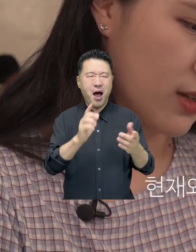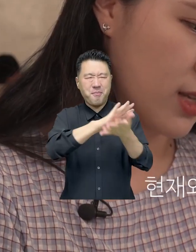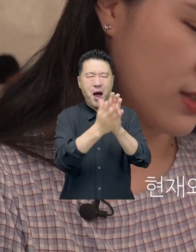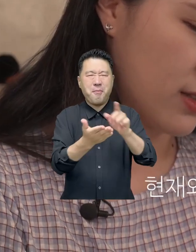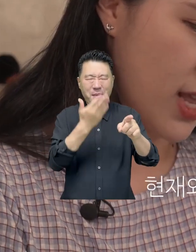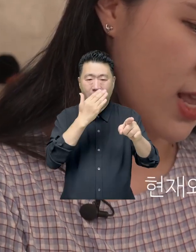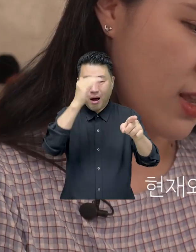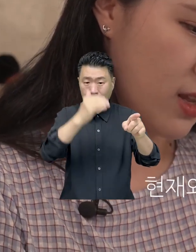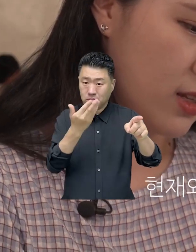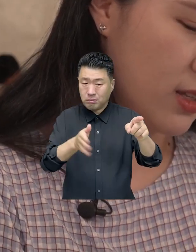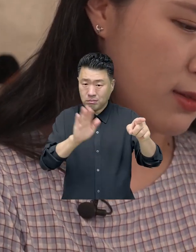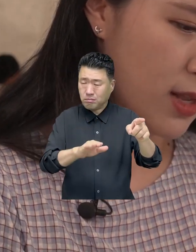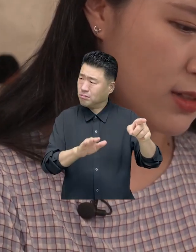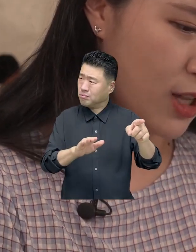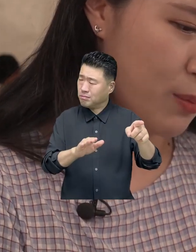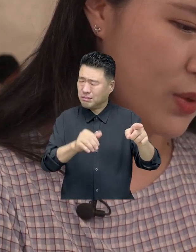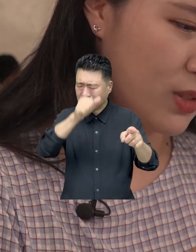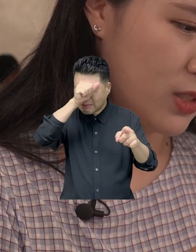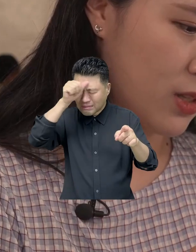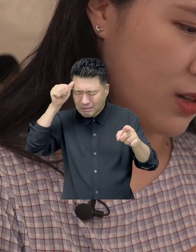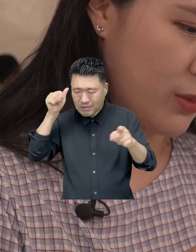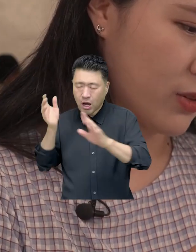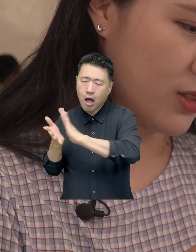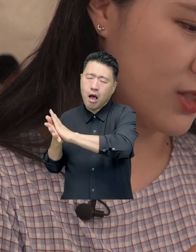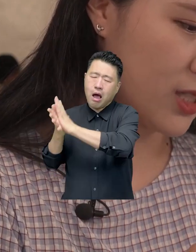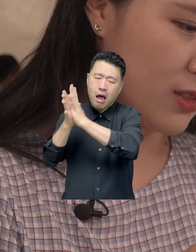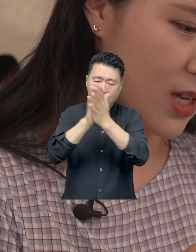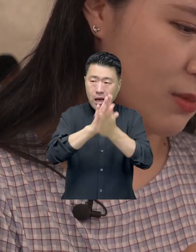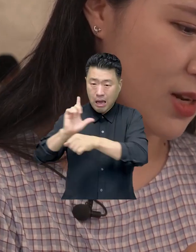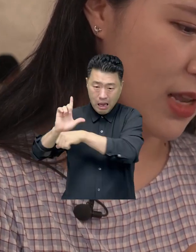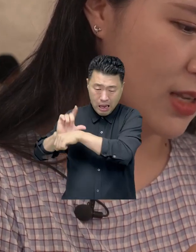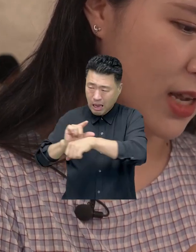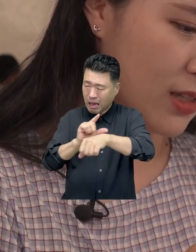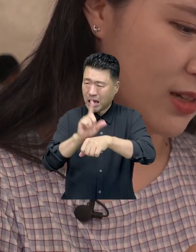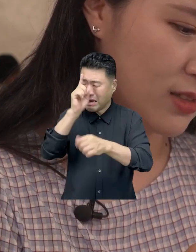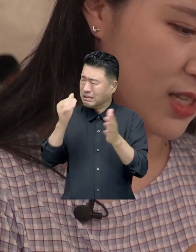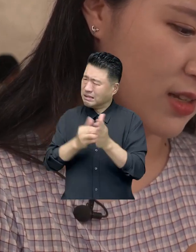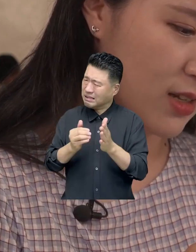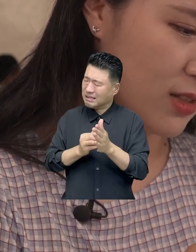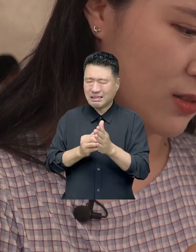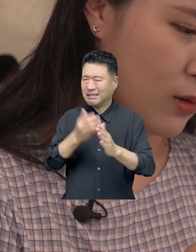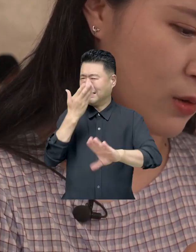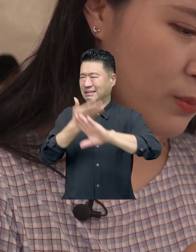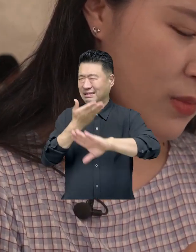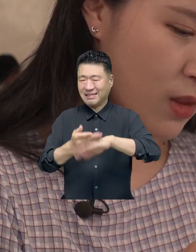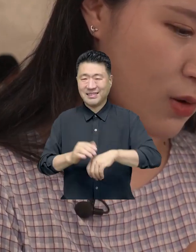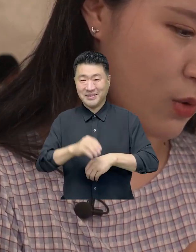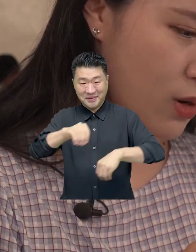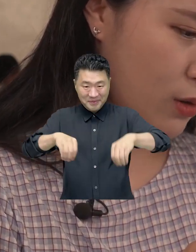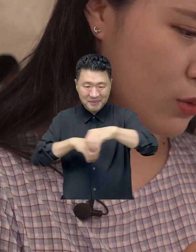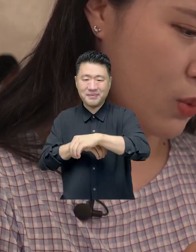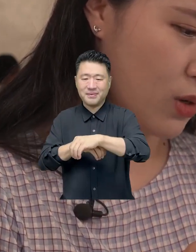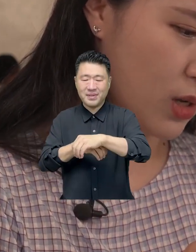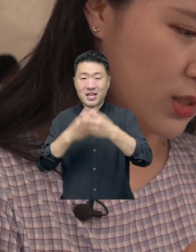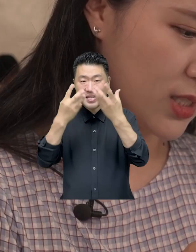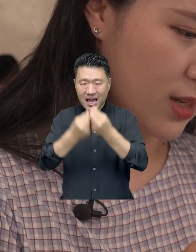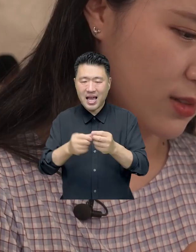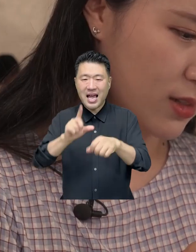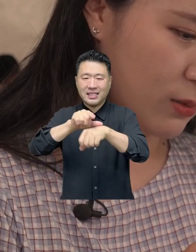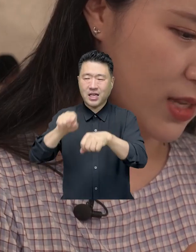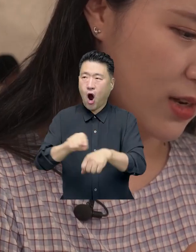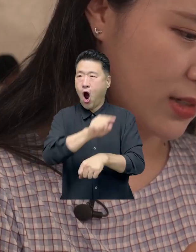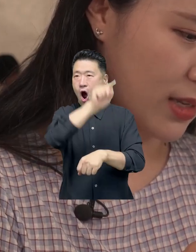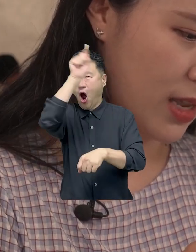있다고 생각했는데 인생은 한 번 지나가면 끝인 타임라인이 아니라는 생각이 들어. 오히려 동그란